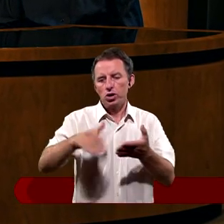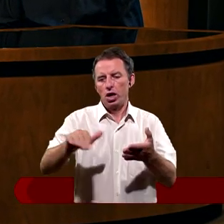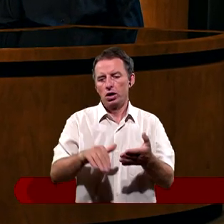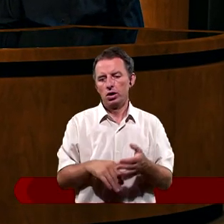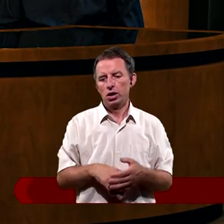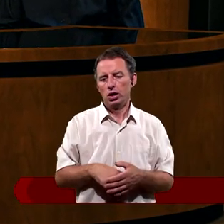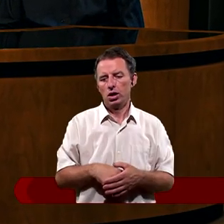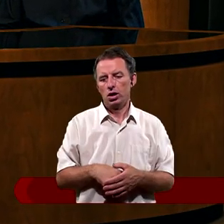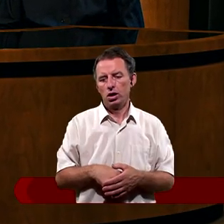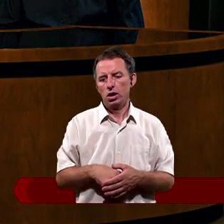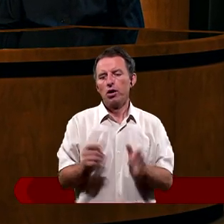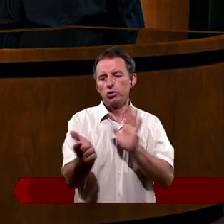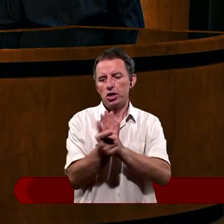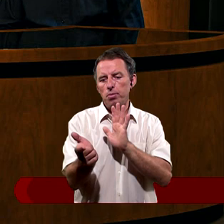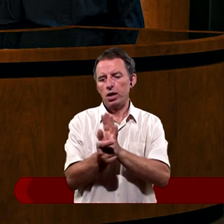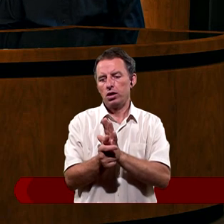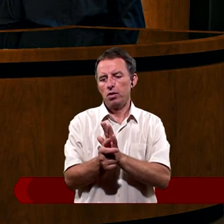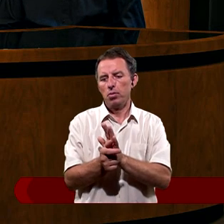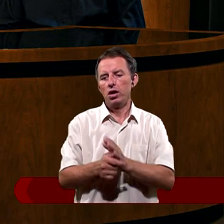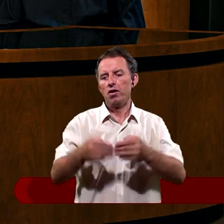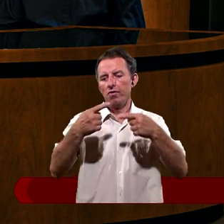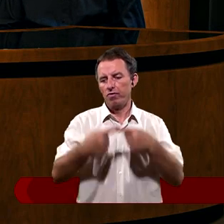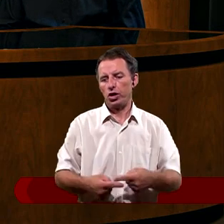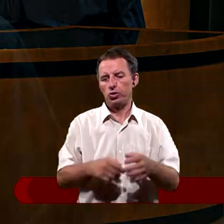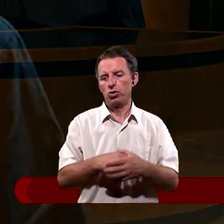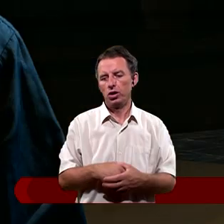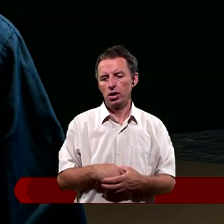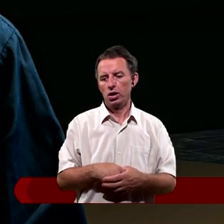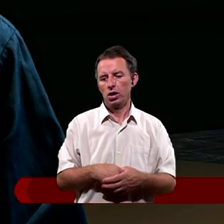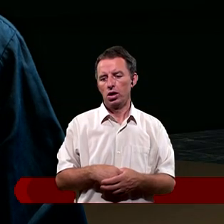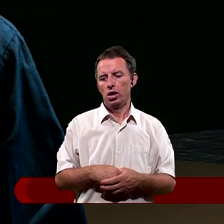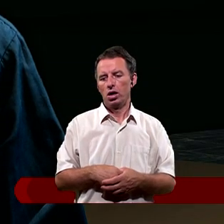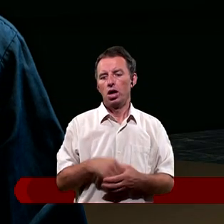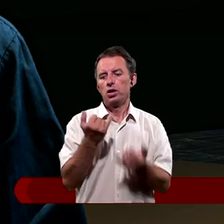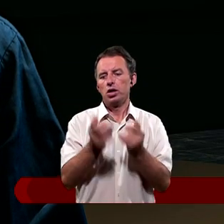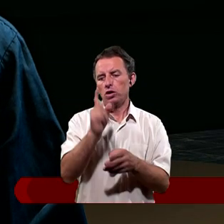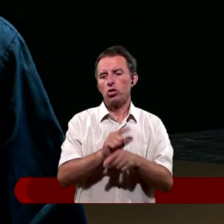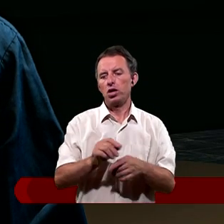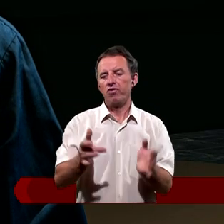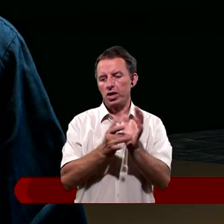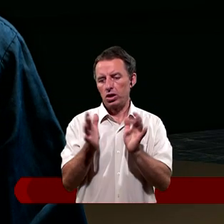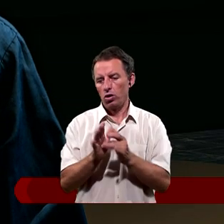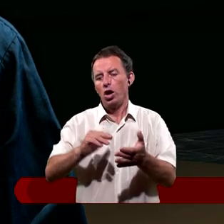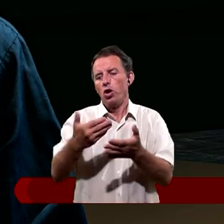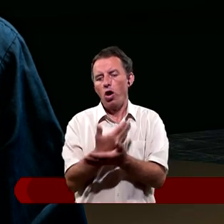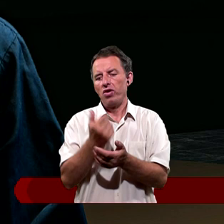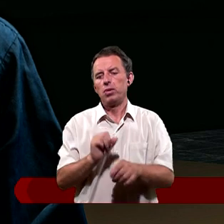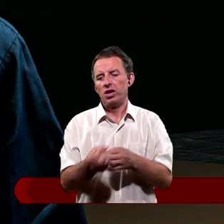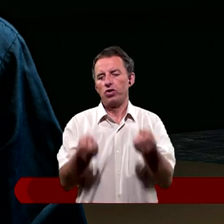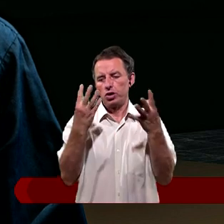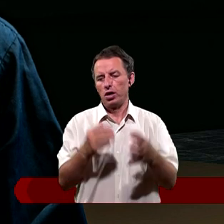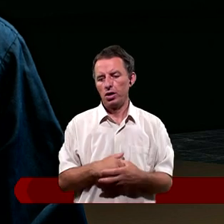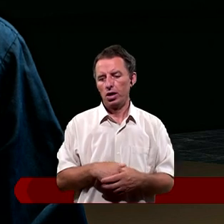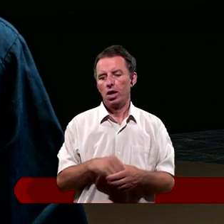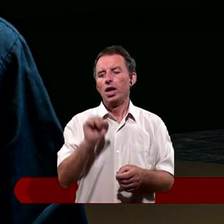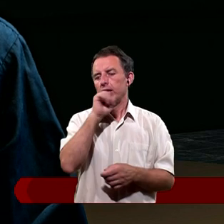5 rozdziale i w 17 wierszu. Tak więc, jeśli ktoś jest w Chrystusie, nowym jest